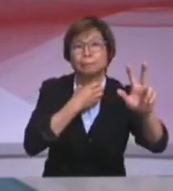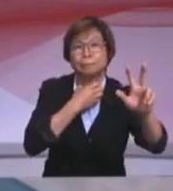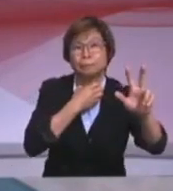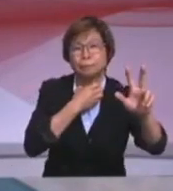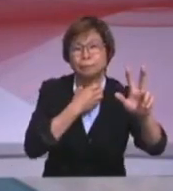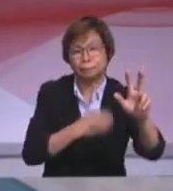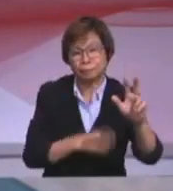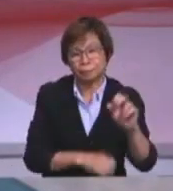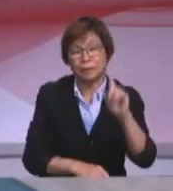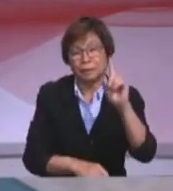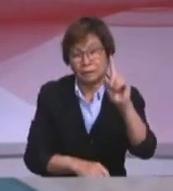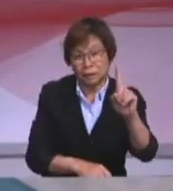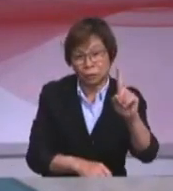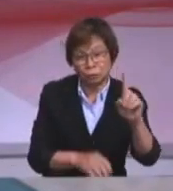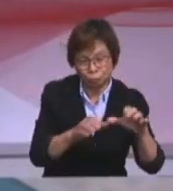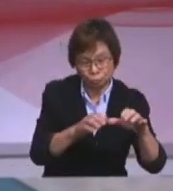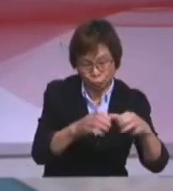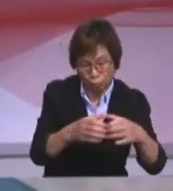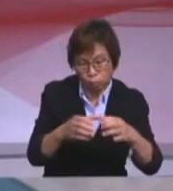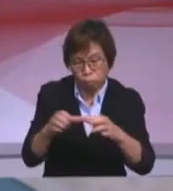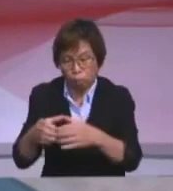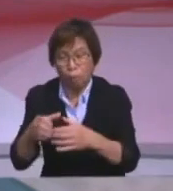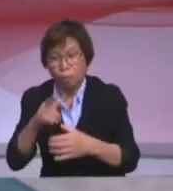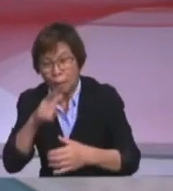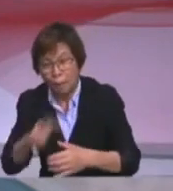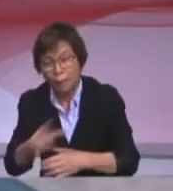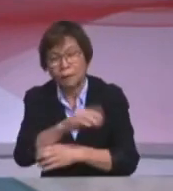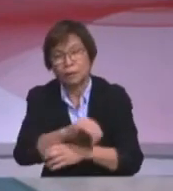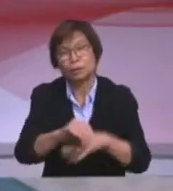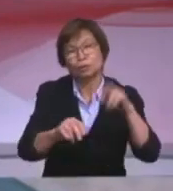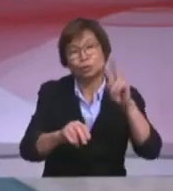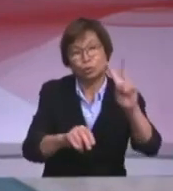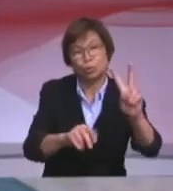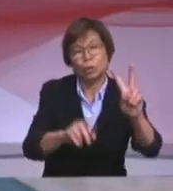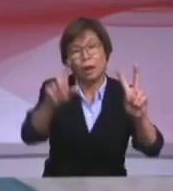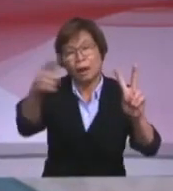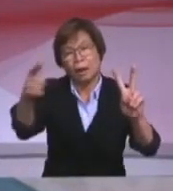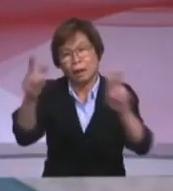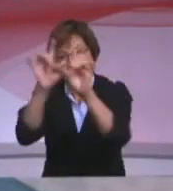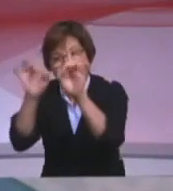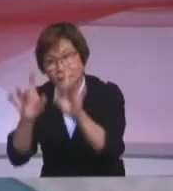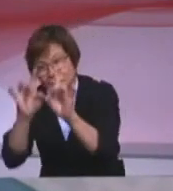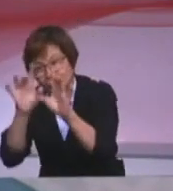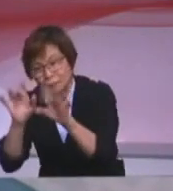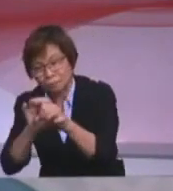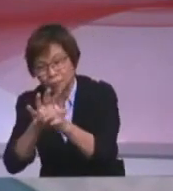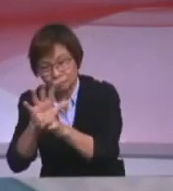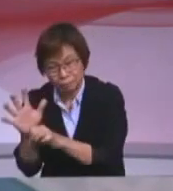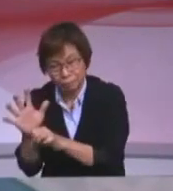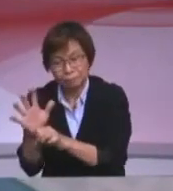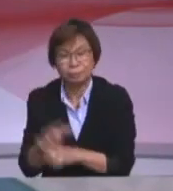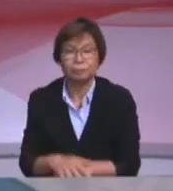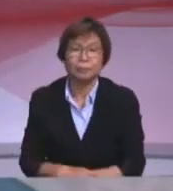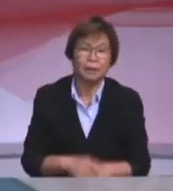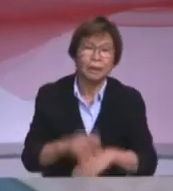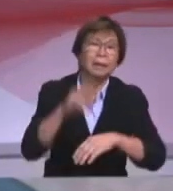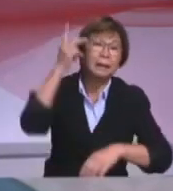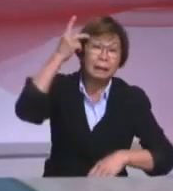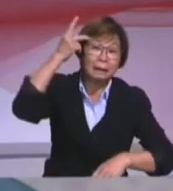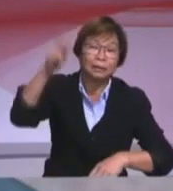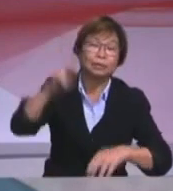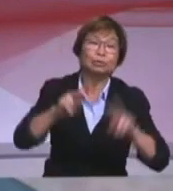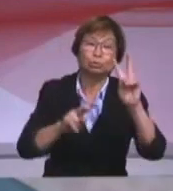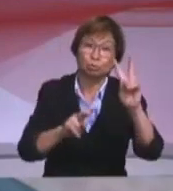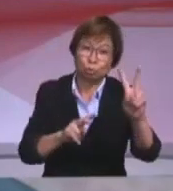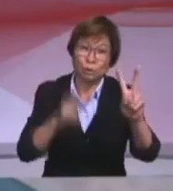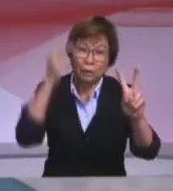dikesan, 1 kes daripada kluster sedia ada dan 2 kes daripada lain-lain saringan COVID-19. Di Negeri Kelantan, 2